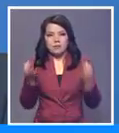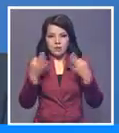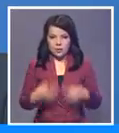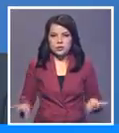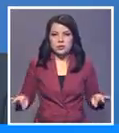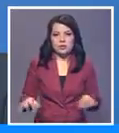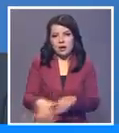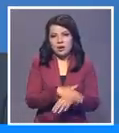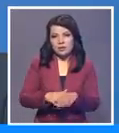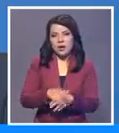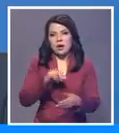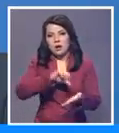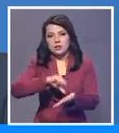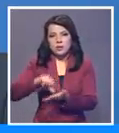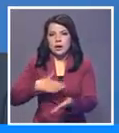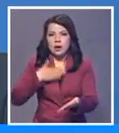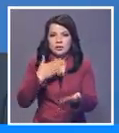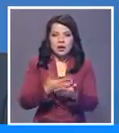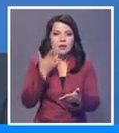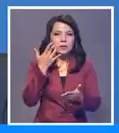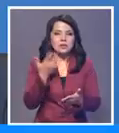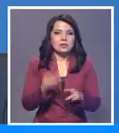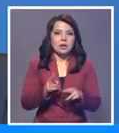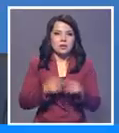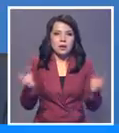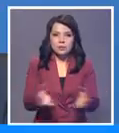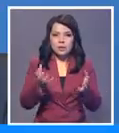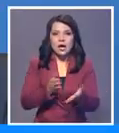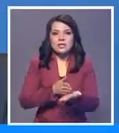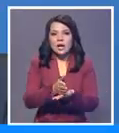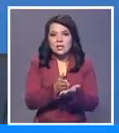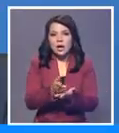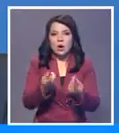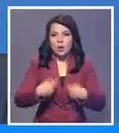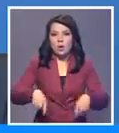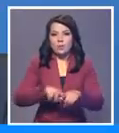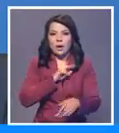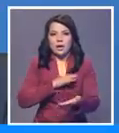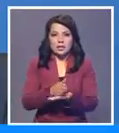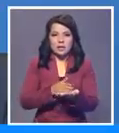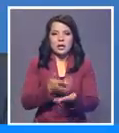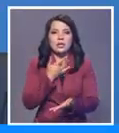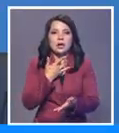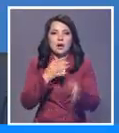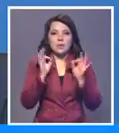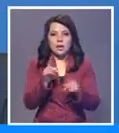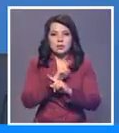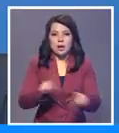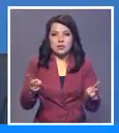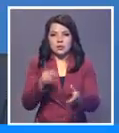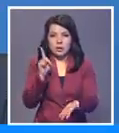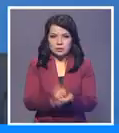бейбітшілік үн қатысуында саяси қоғам қайраткерлерінің дауысы айрықша болу